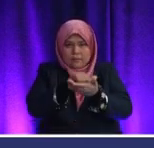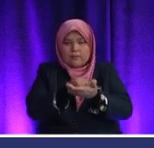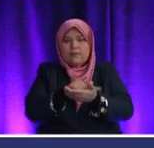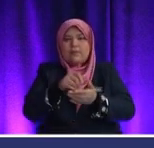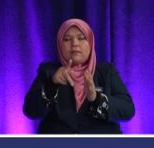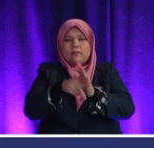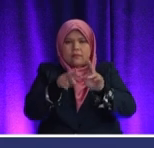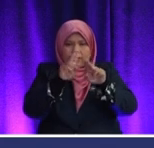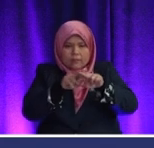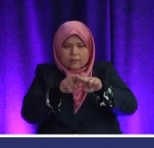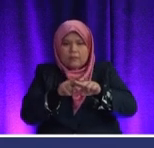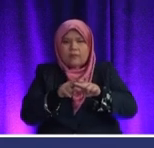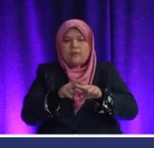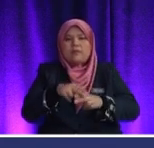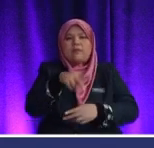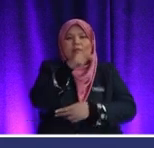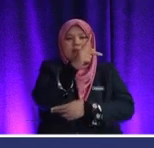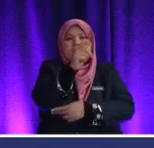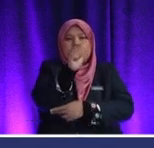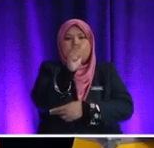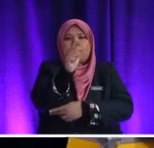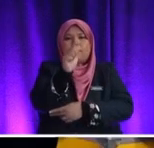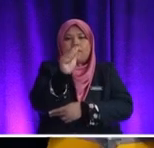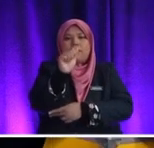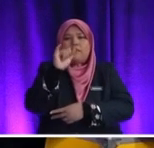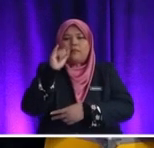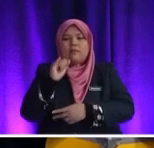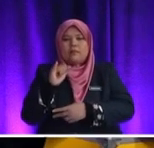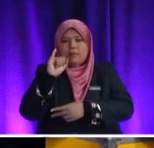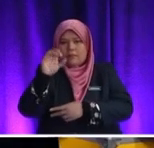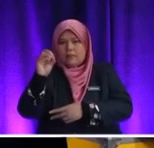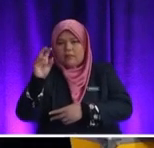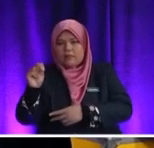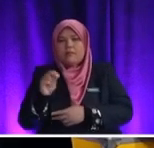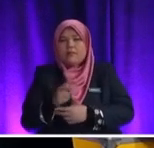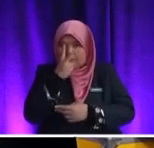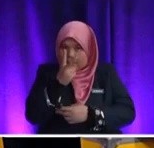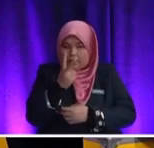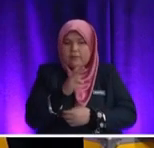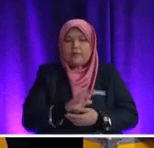enaknya on apanya dikatakan ke Taiwan dengan enaknya nih sound Coba tengok